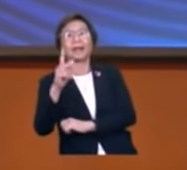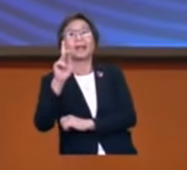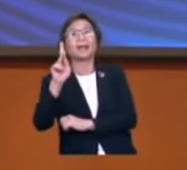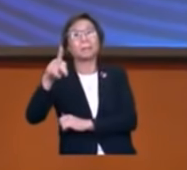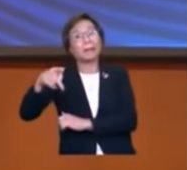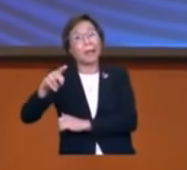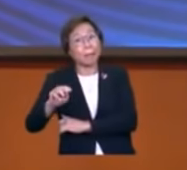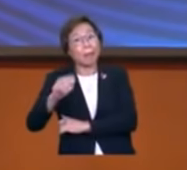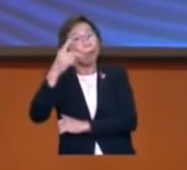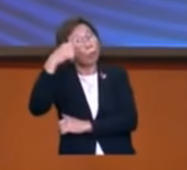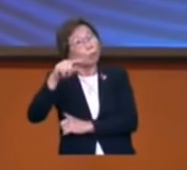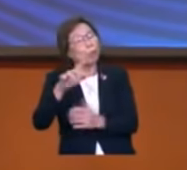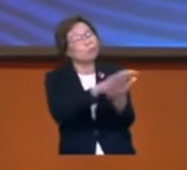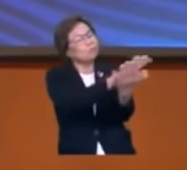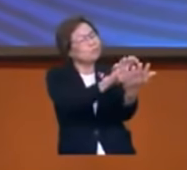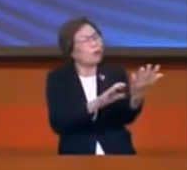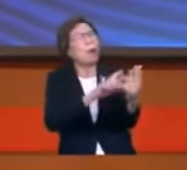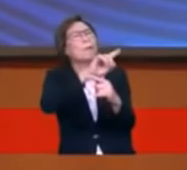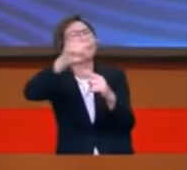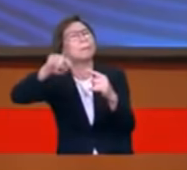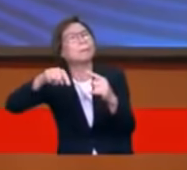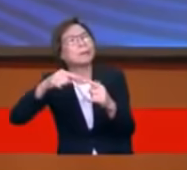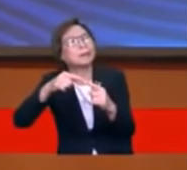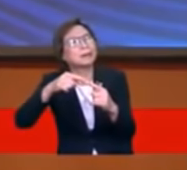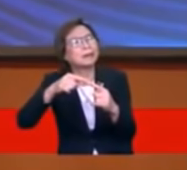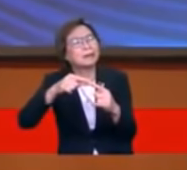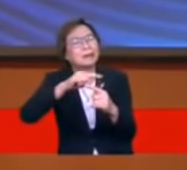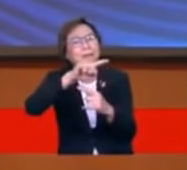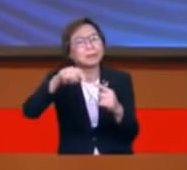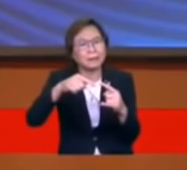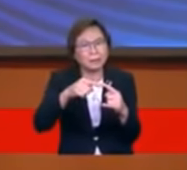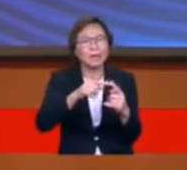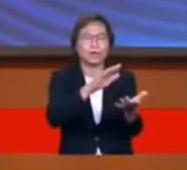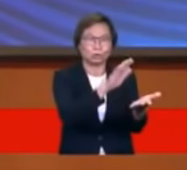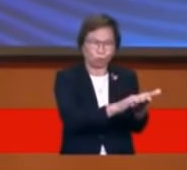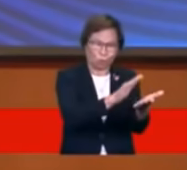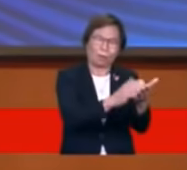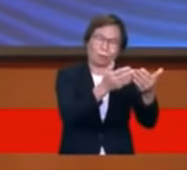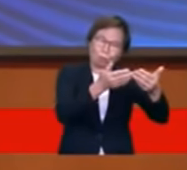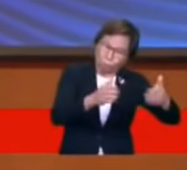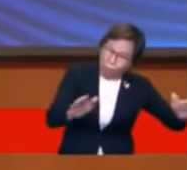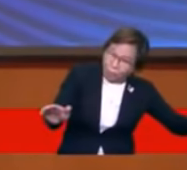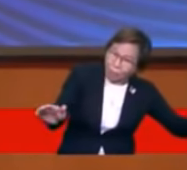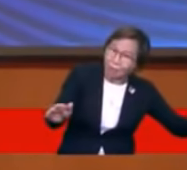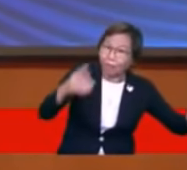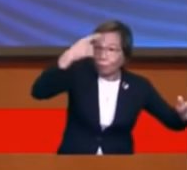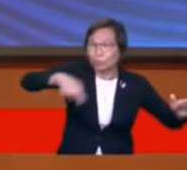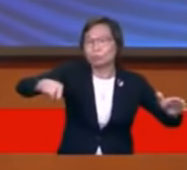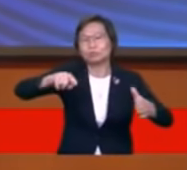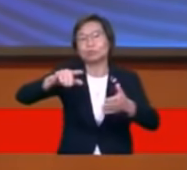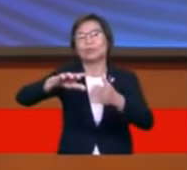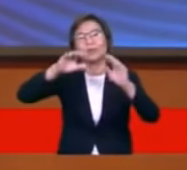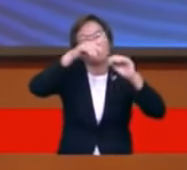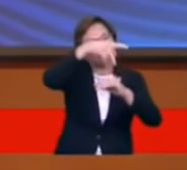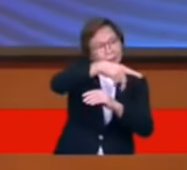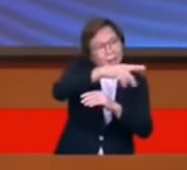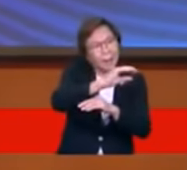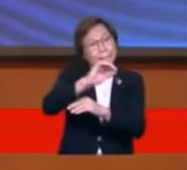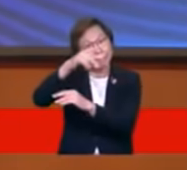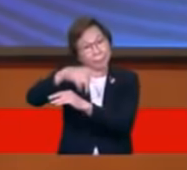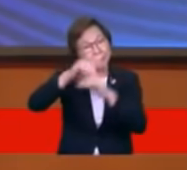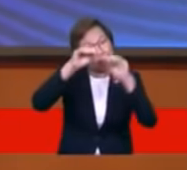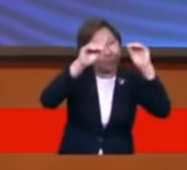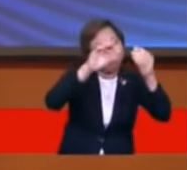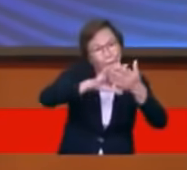Kementerian Dalam rangka Bilakah polah akan dibuka untuk pengajaran dan pembelajaran